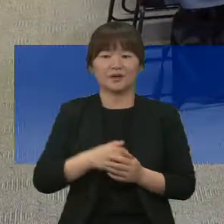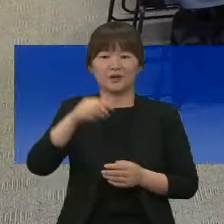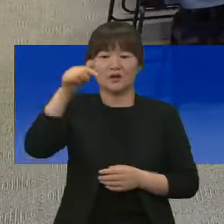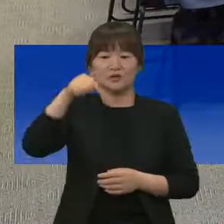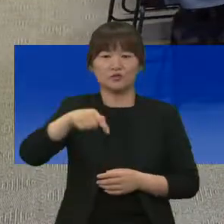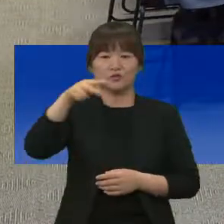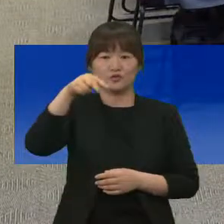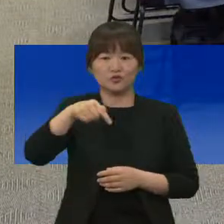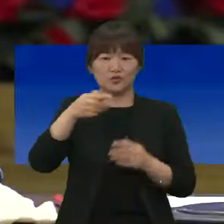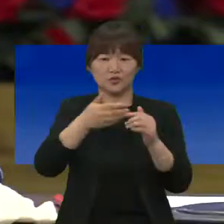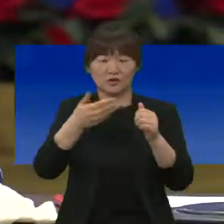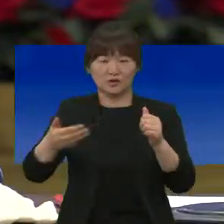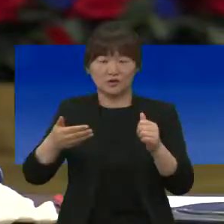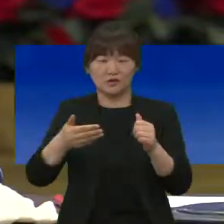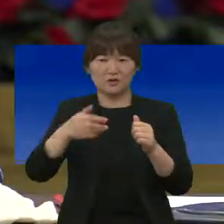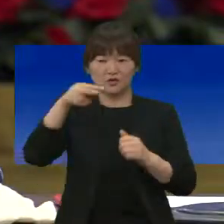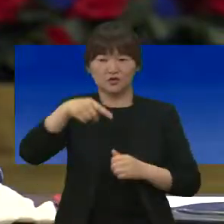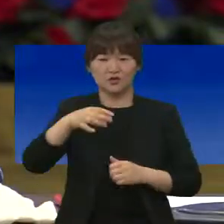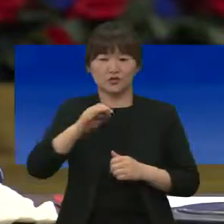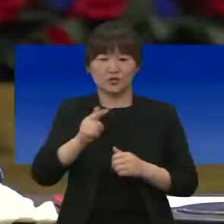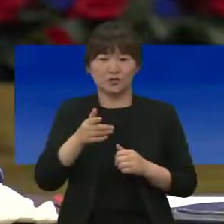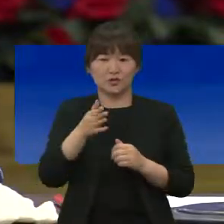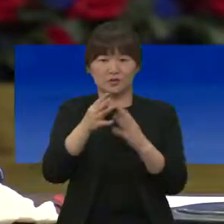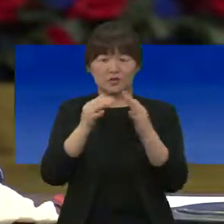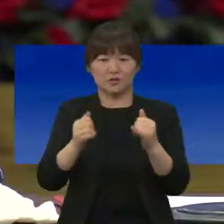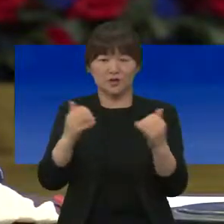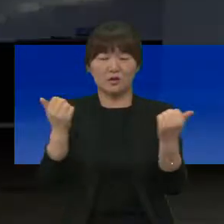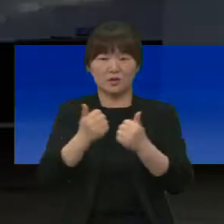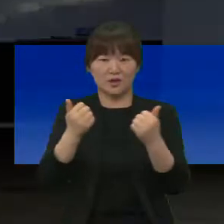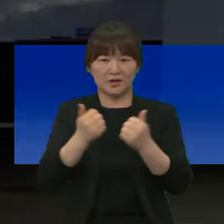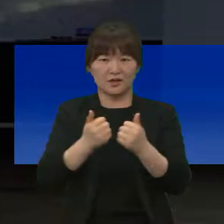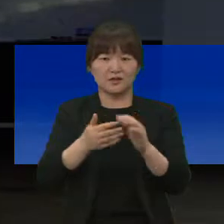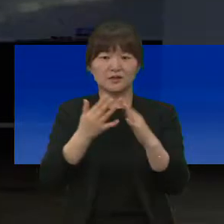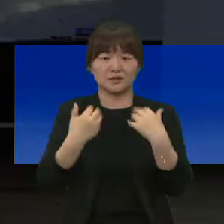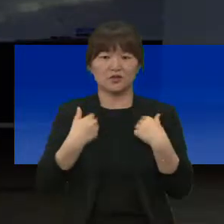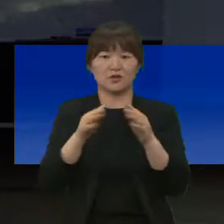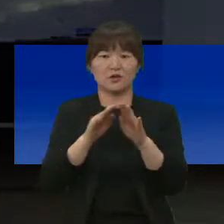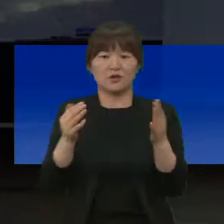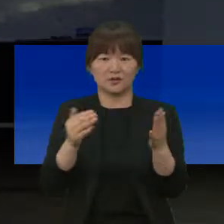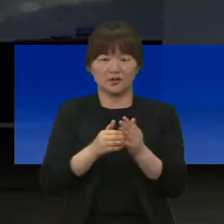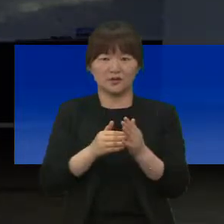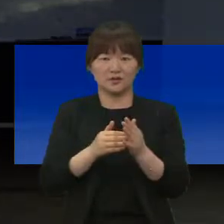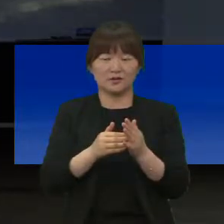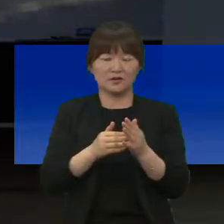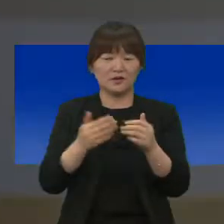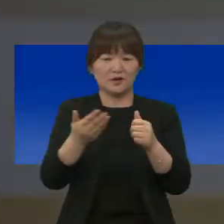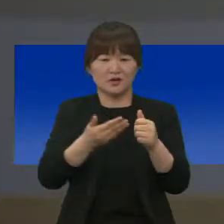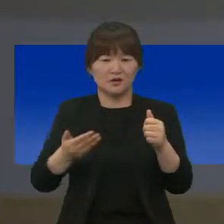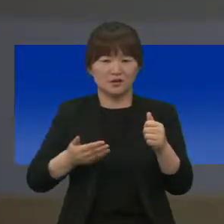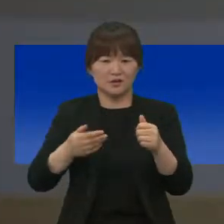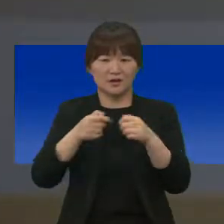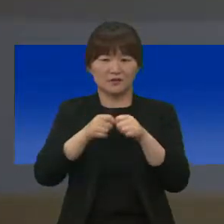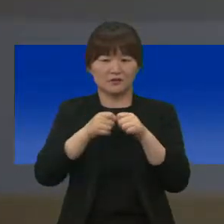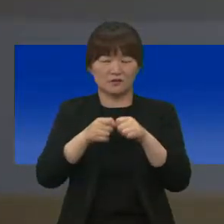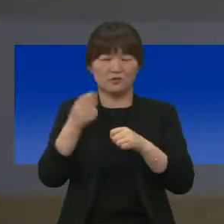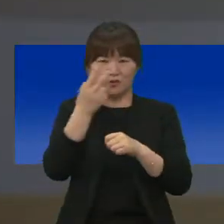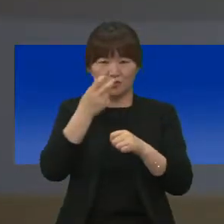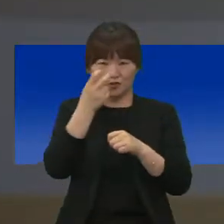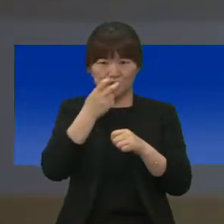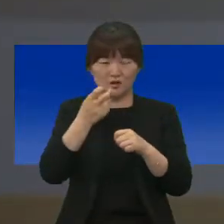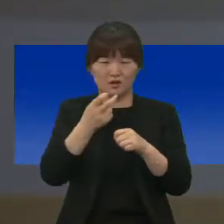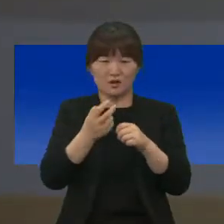9 무천 생태복원 수운 전문가 그룹 회의 가 15일 시청에서 열었습니다 이날 회의에서는 형산강 정밀조사 및